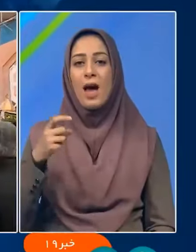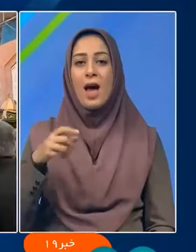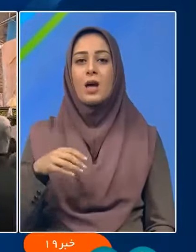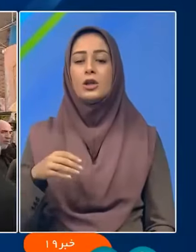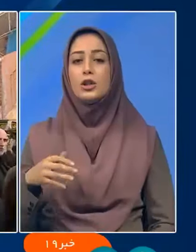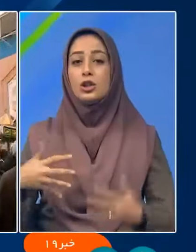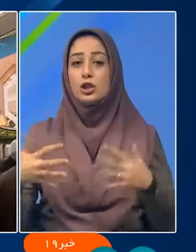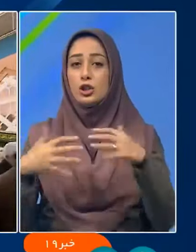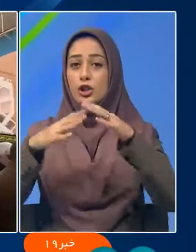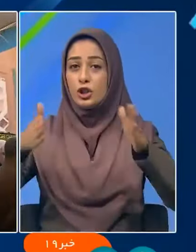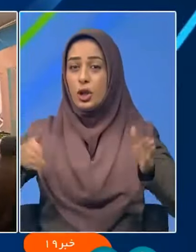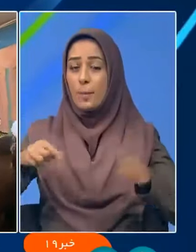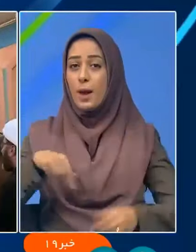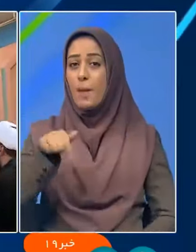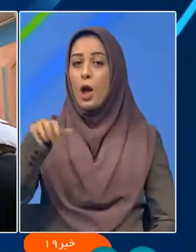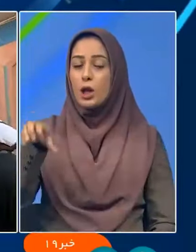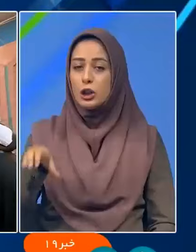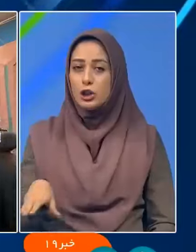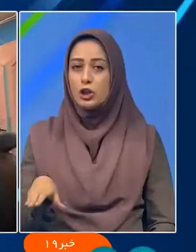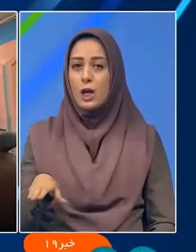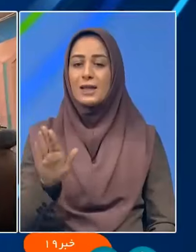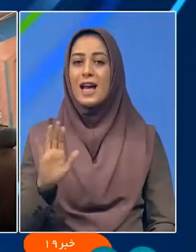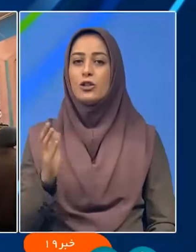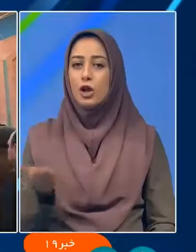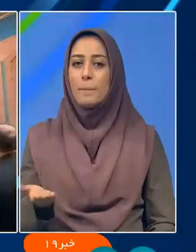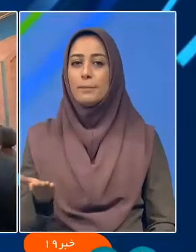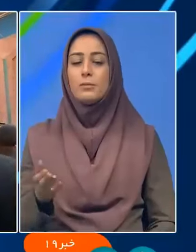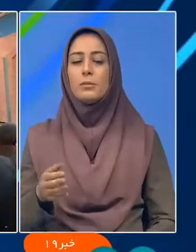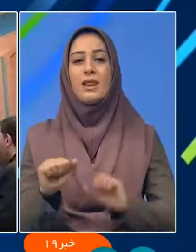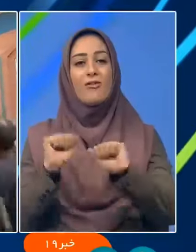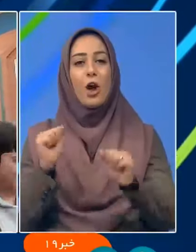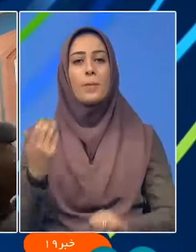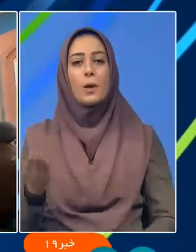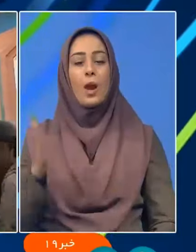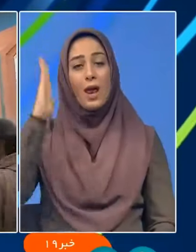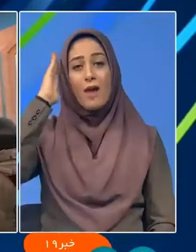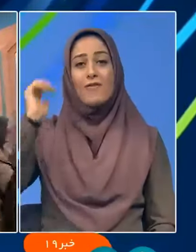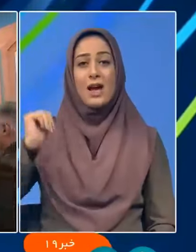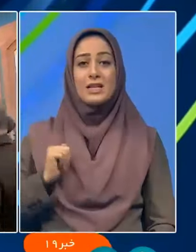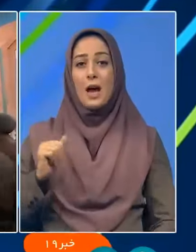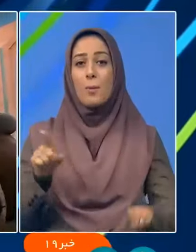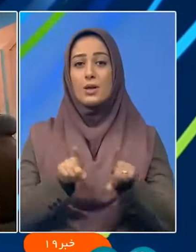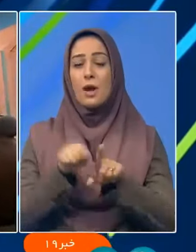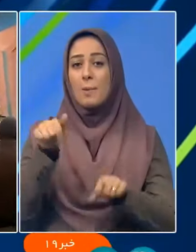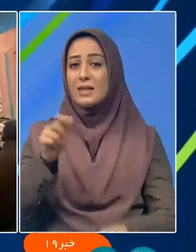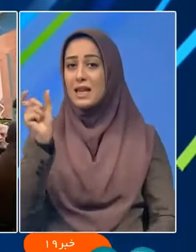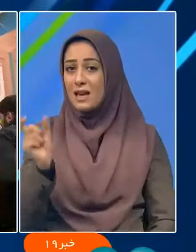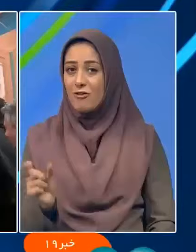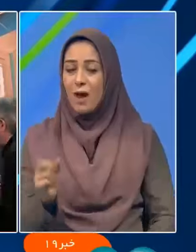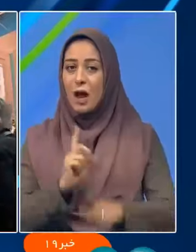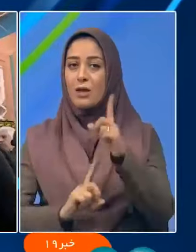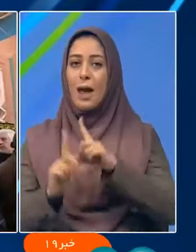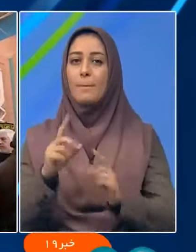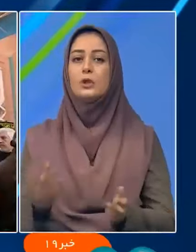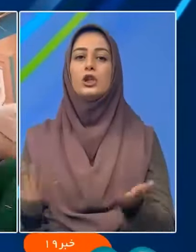ما منتقم خون ایشون خواهیم بود و امیدواریم سربازانی مثل ایشون همیشه ما داشته باشیم و